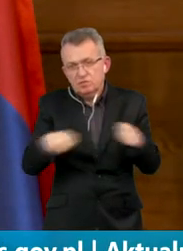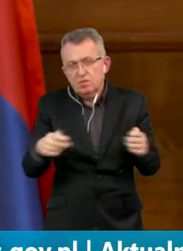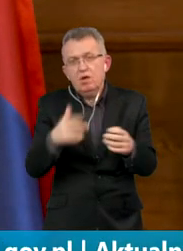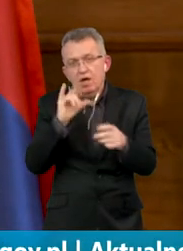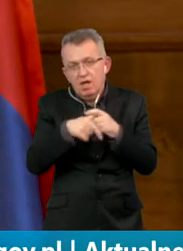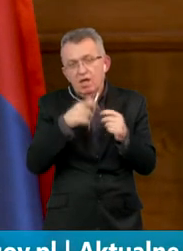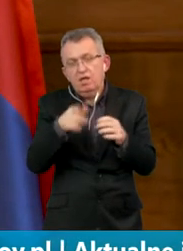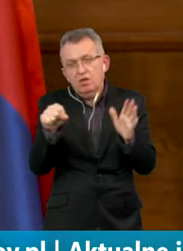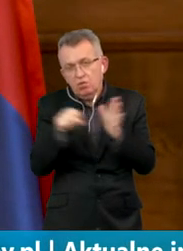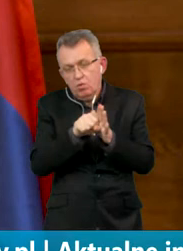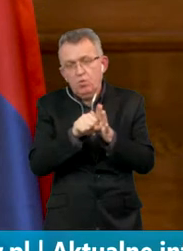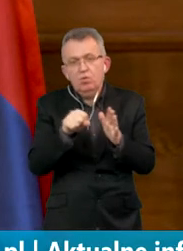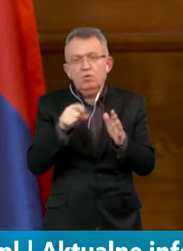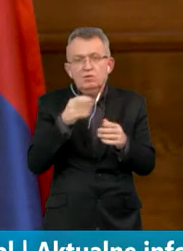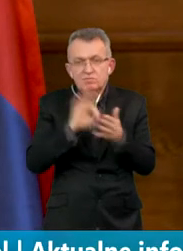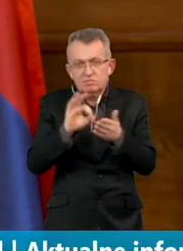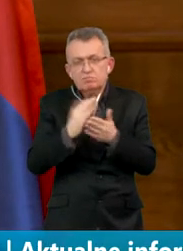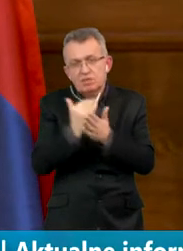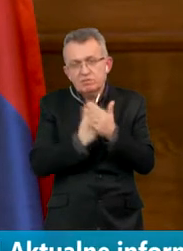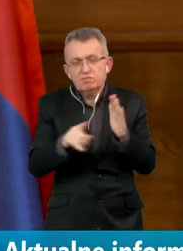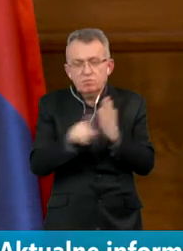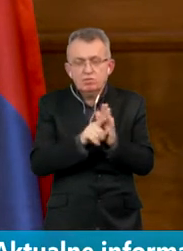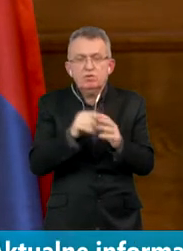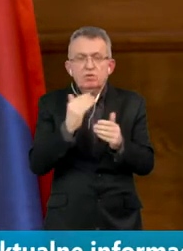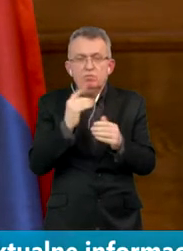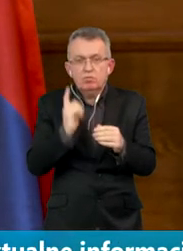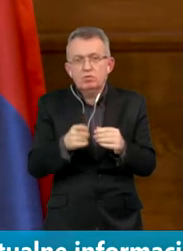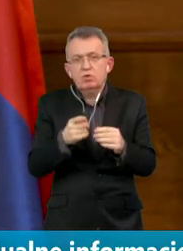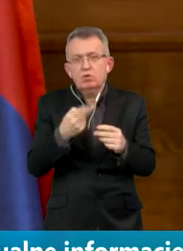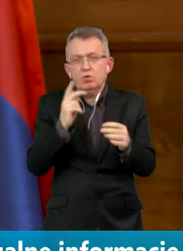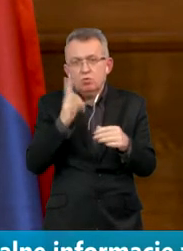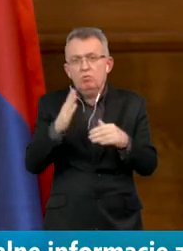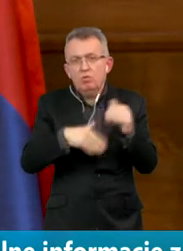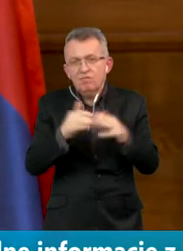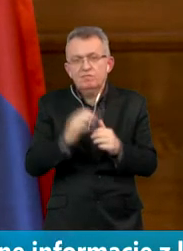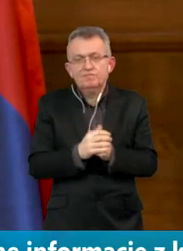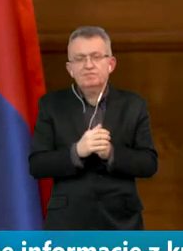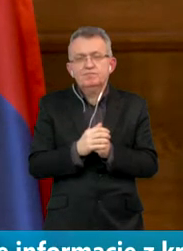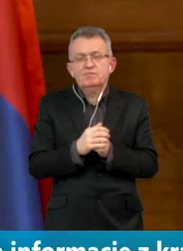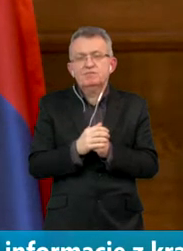zwalnia oczywiście z przestrzegania reguł i przepisów generalnych, które kwestie budowlane regulują.